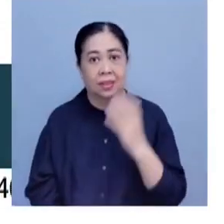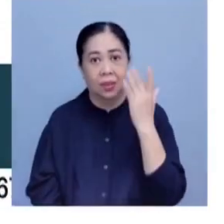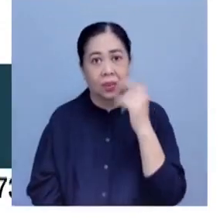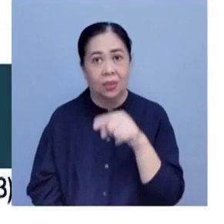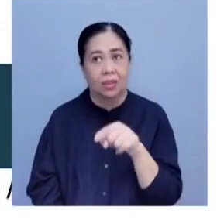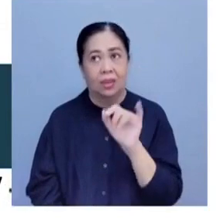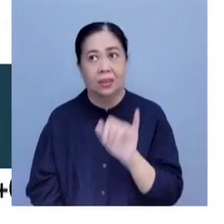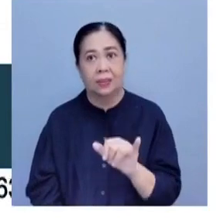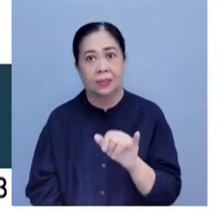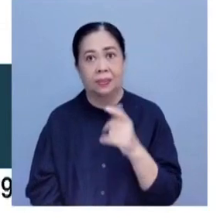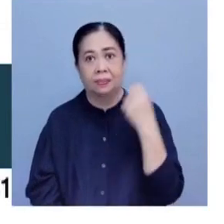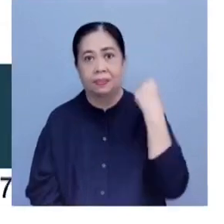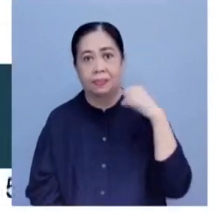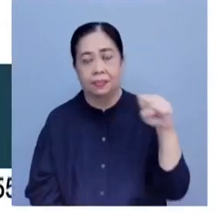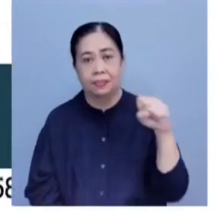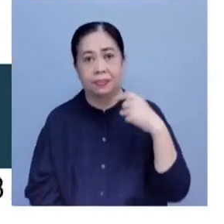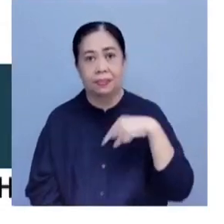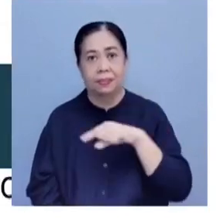ay paglabag